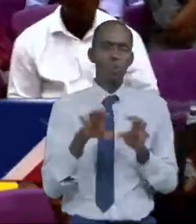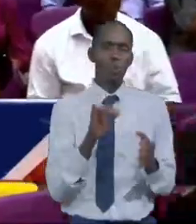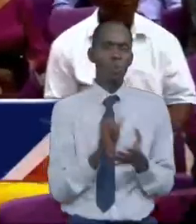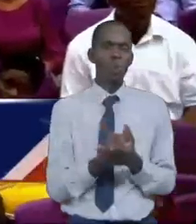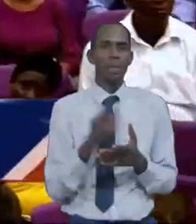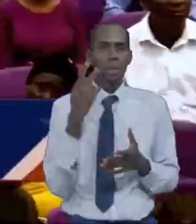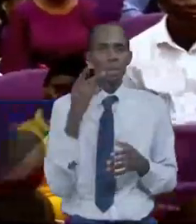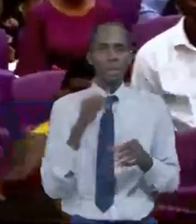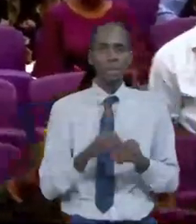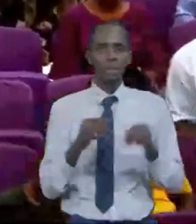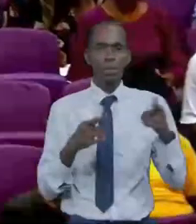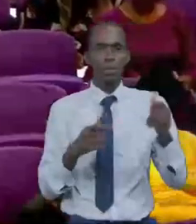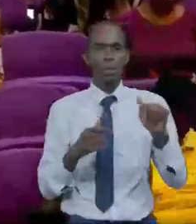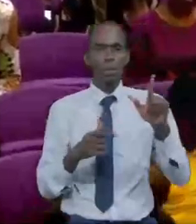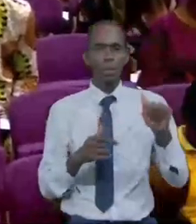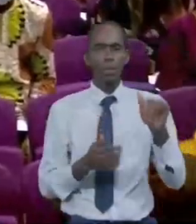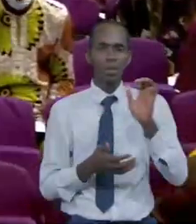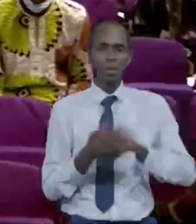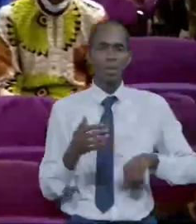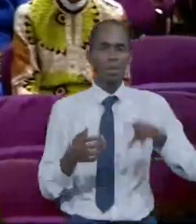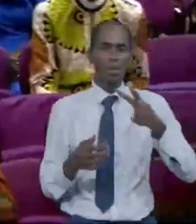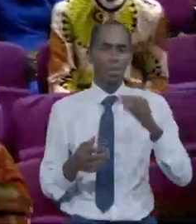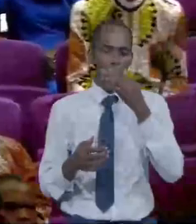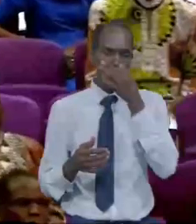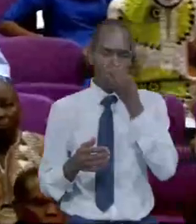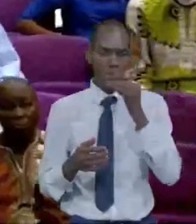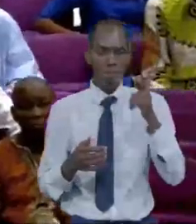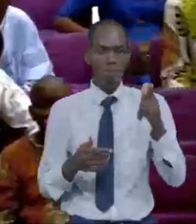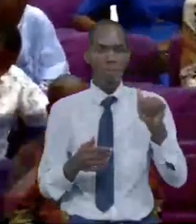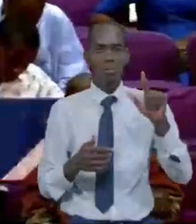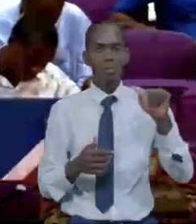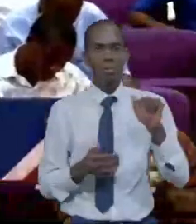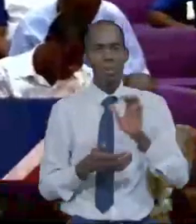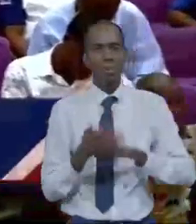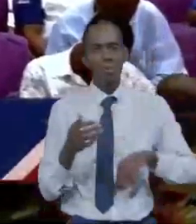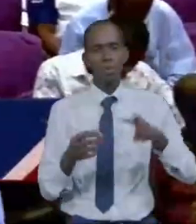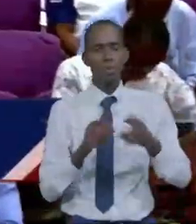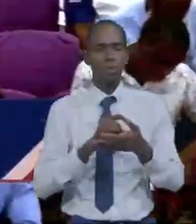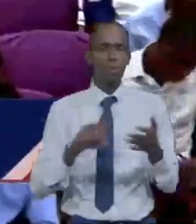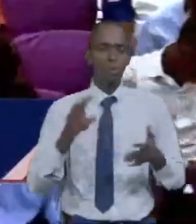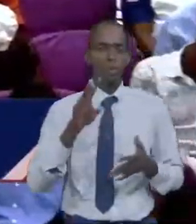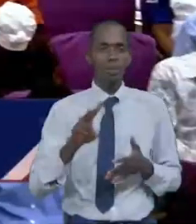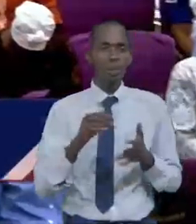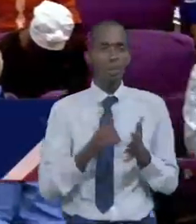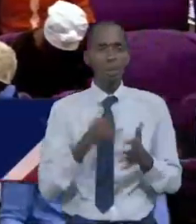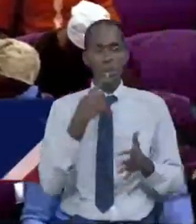au Galates chapitre 2, verset 2. Galates